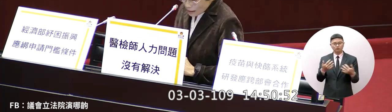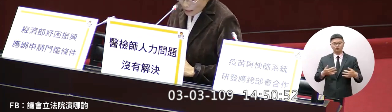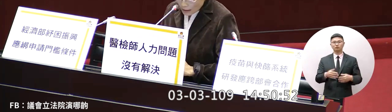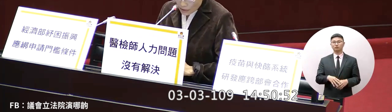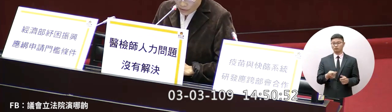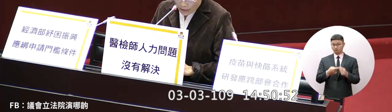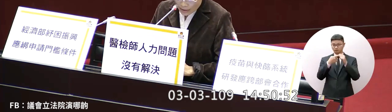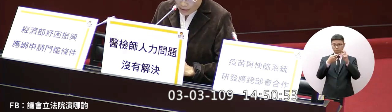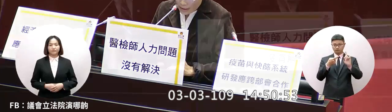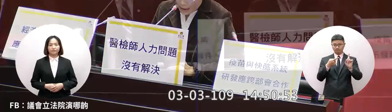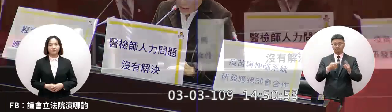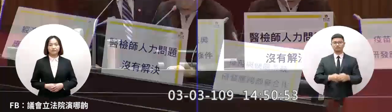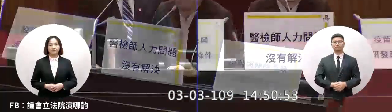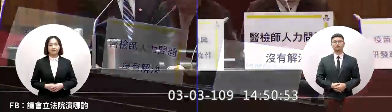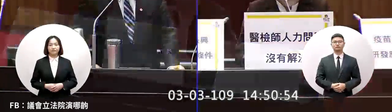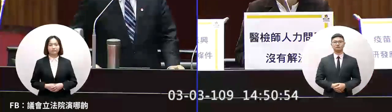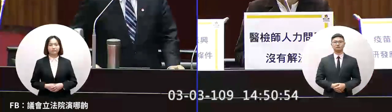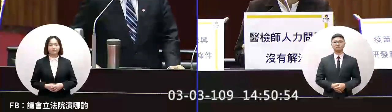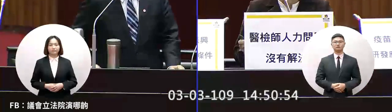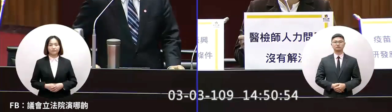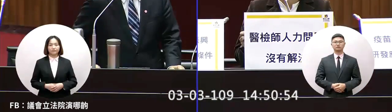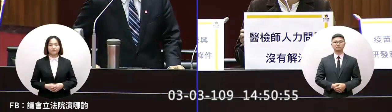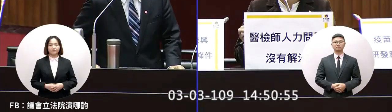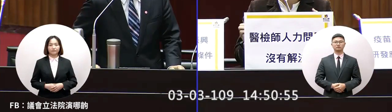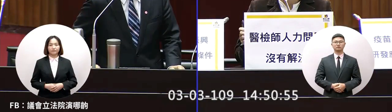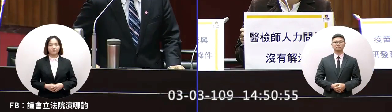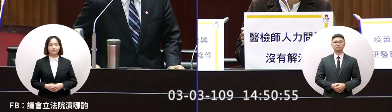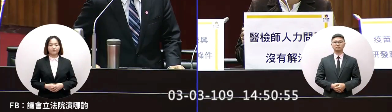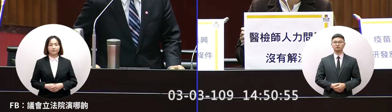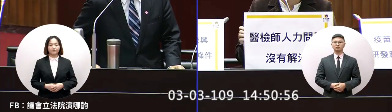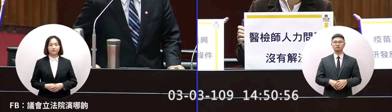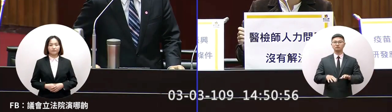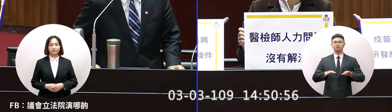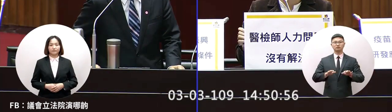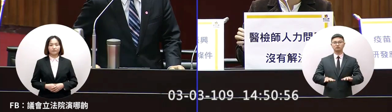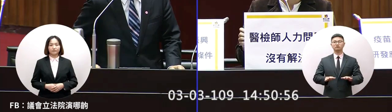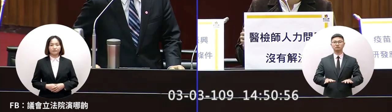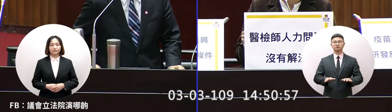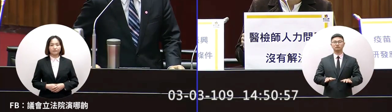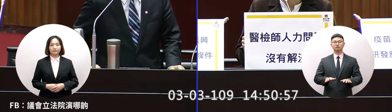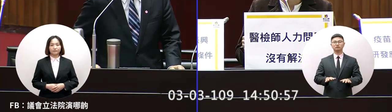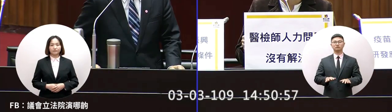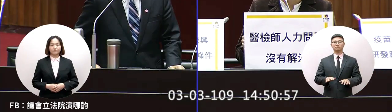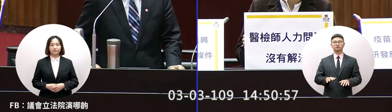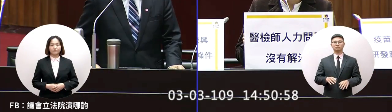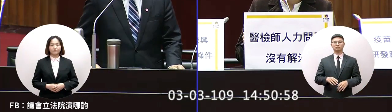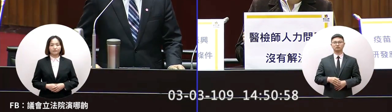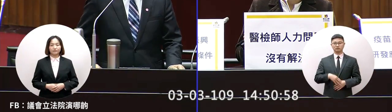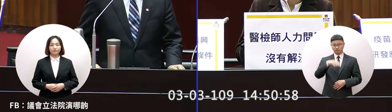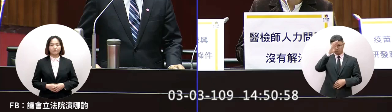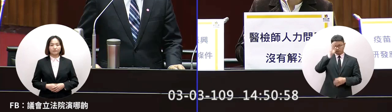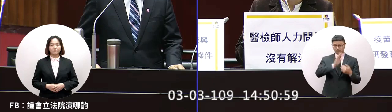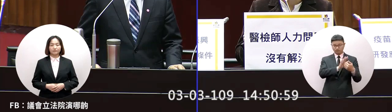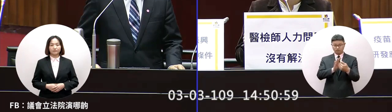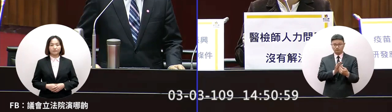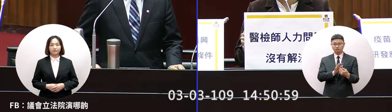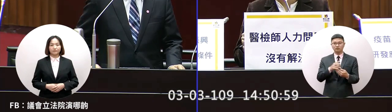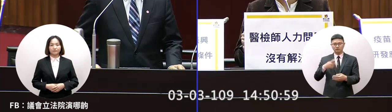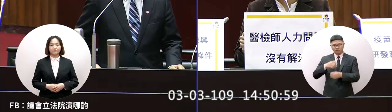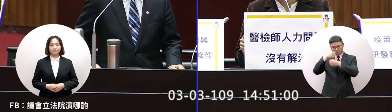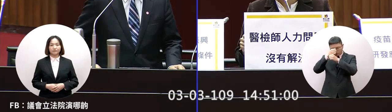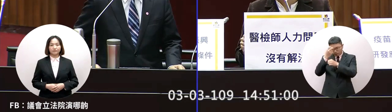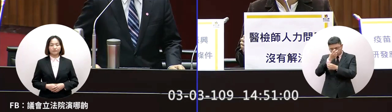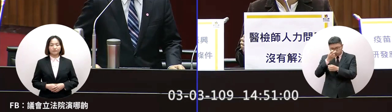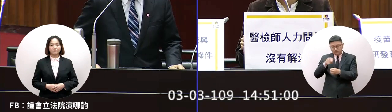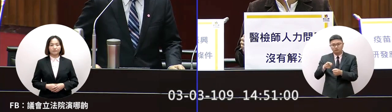个。第一个就是现在我们知道就是防疫然后检验的部